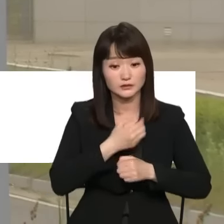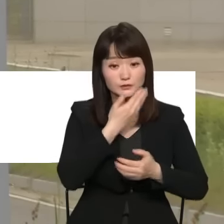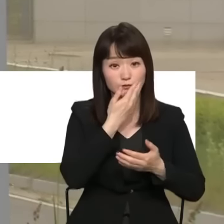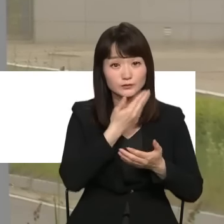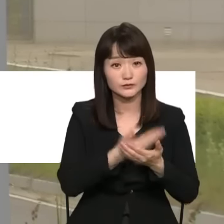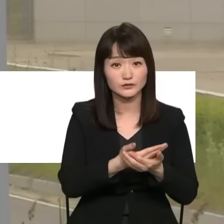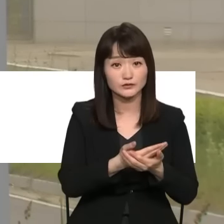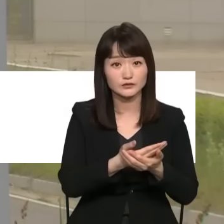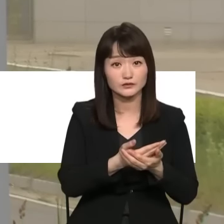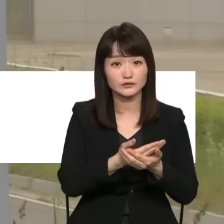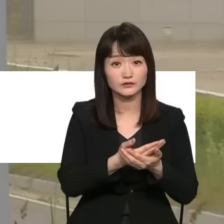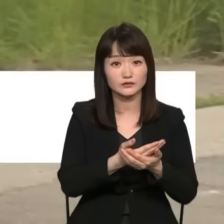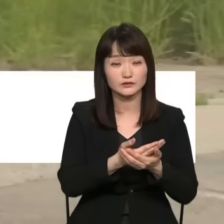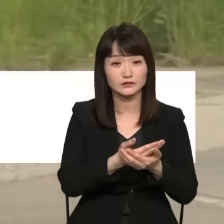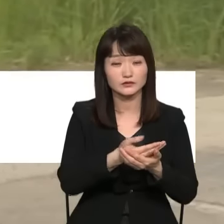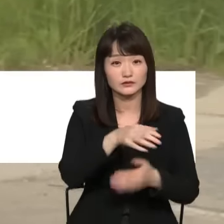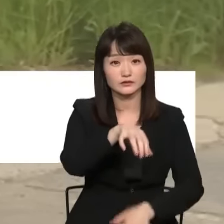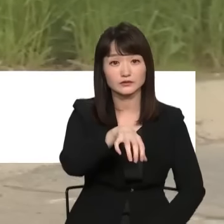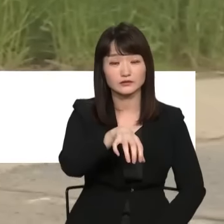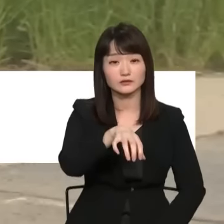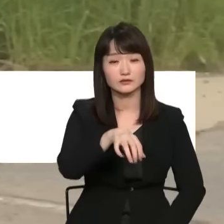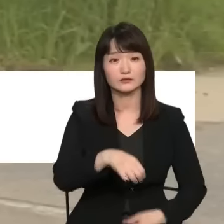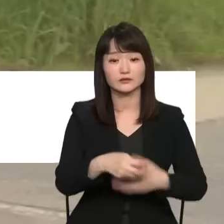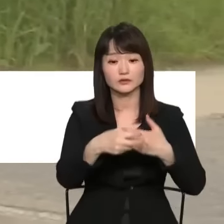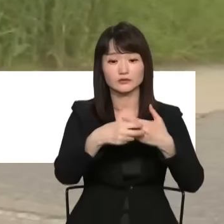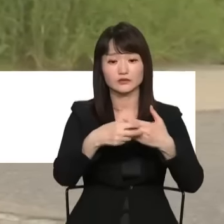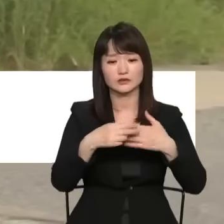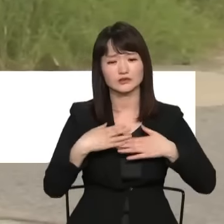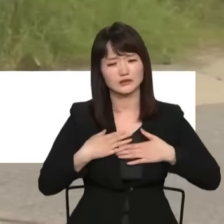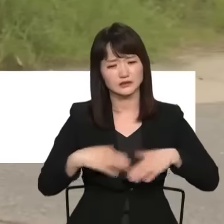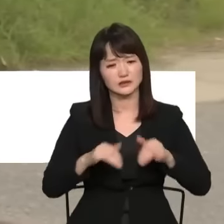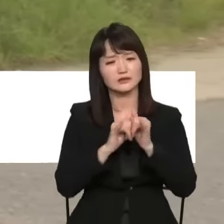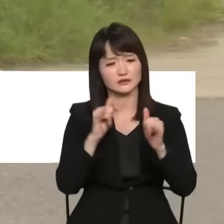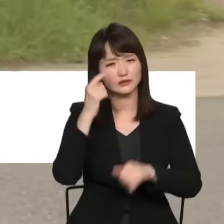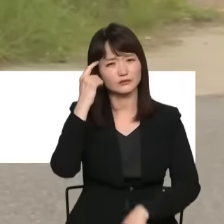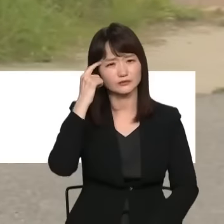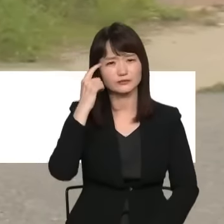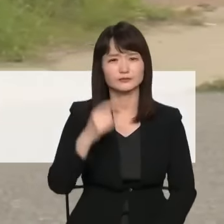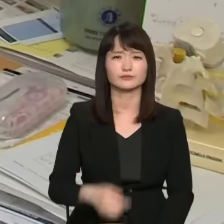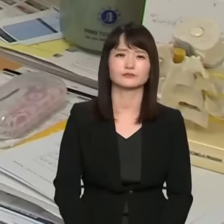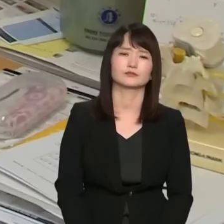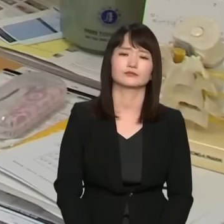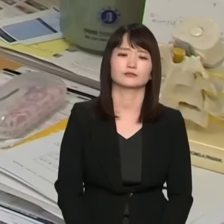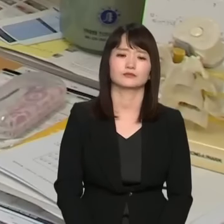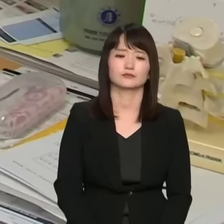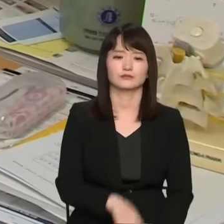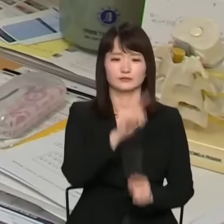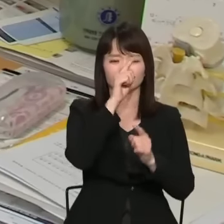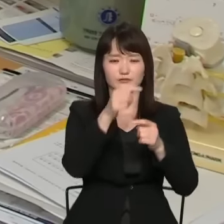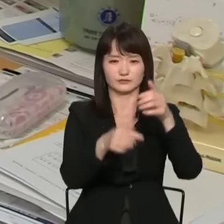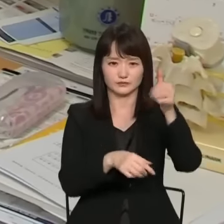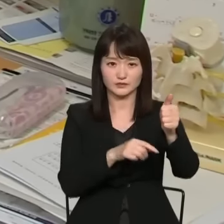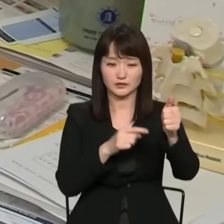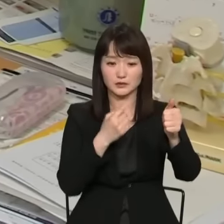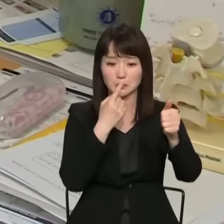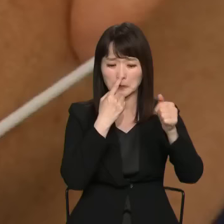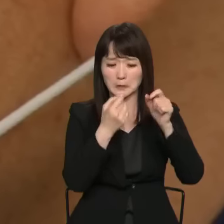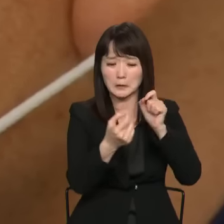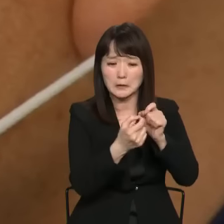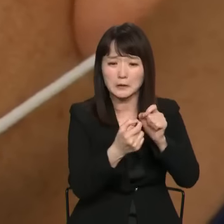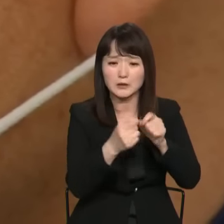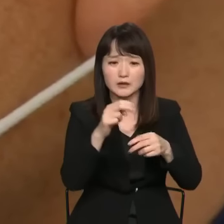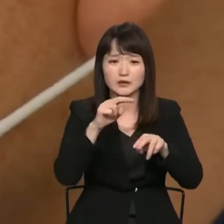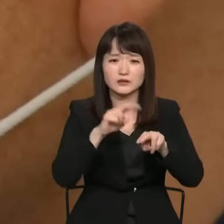중요한 그런 곳이 저는 이제 의료 취약지라고 생각을 하거든요. 이 원장은 당장 코앞에 닥친 의료